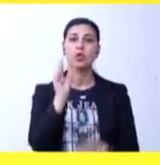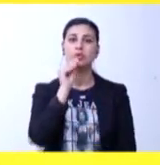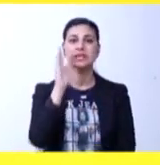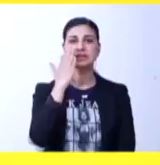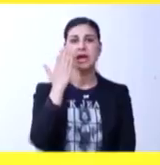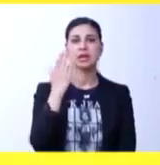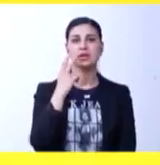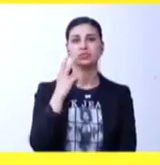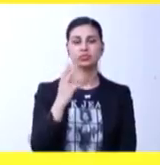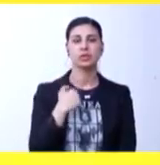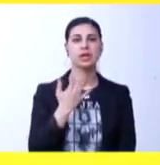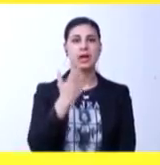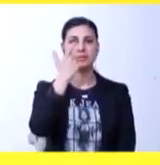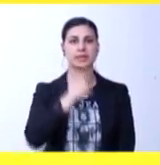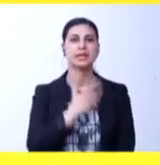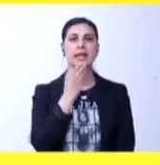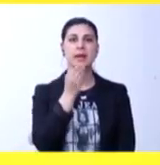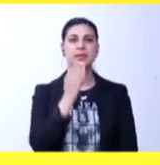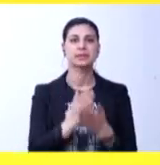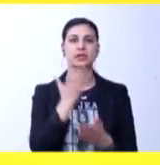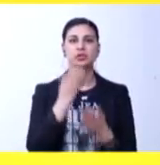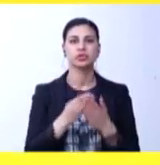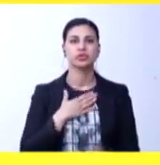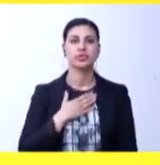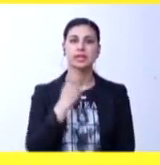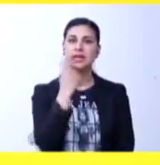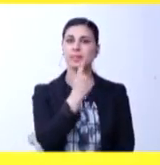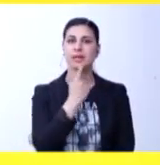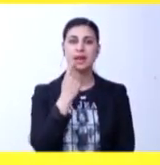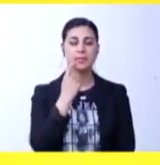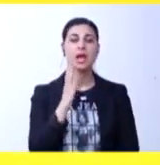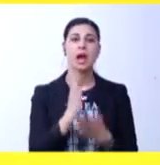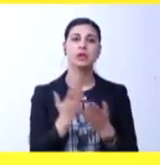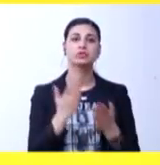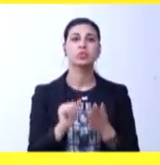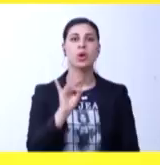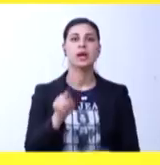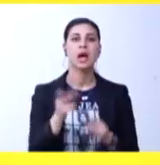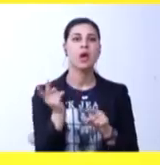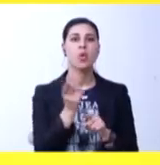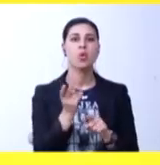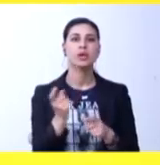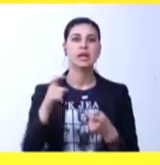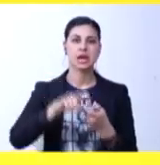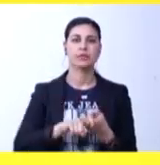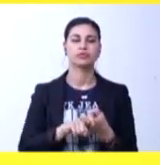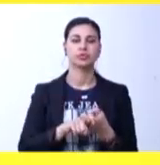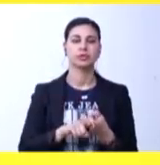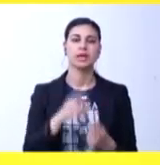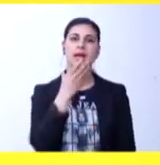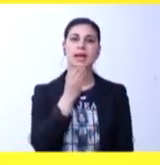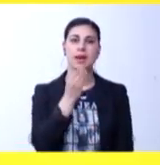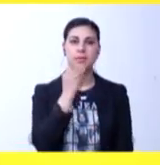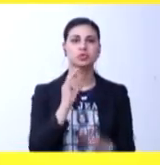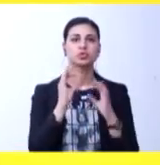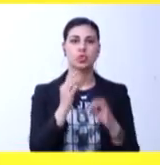ვიყურებით, აუცილებლად ვაფასებთ, რამდენად ლამაზია ჩვენი კბილები. არის თუ არა ამ ორ მოვლენას შორის პირდაპირი კავშირი? ლამაზი